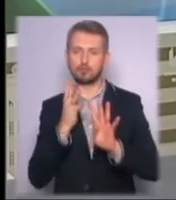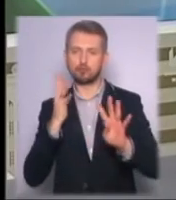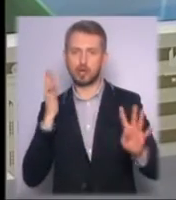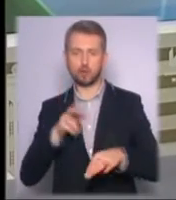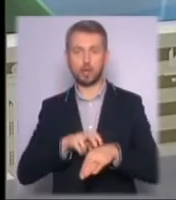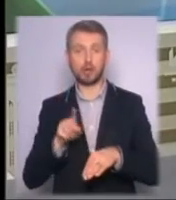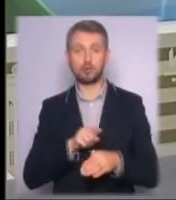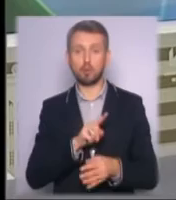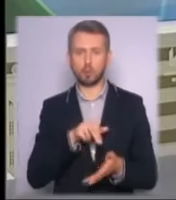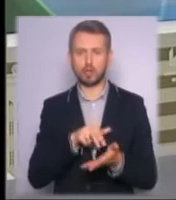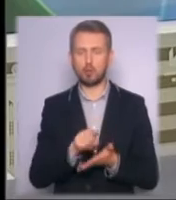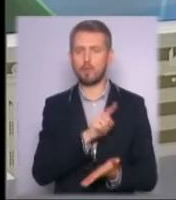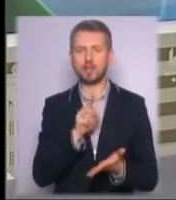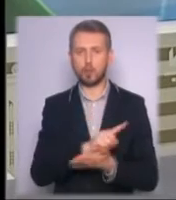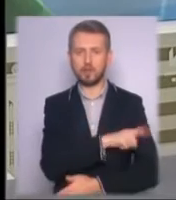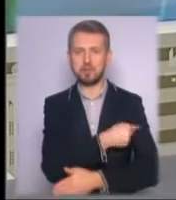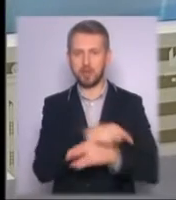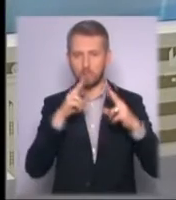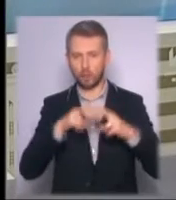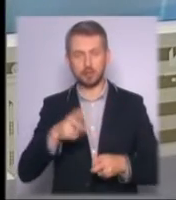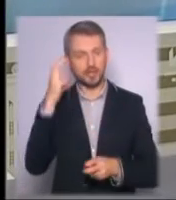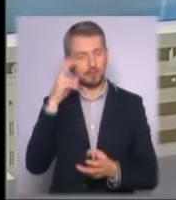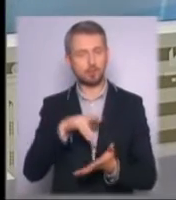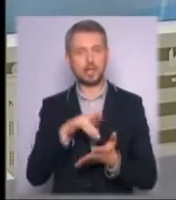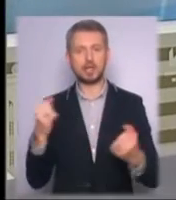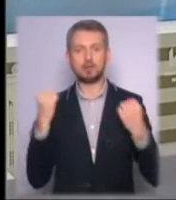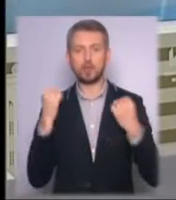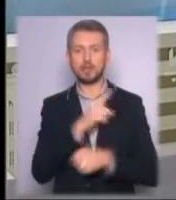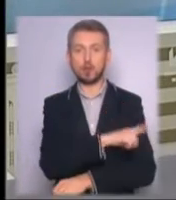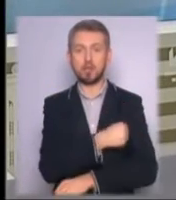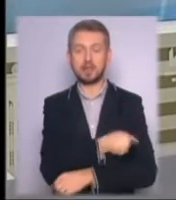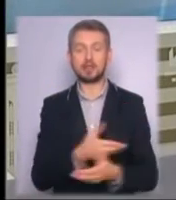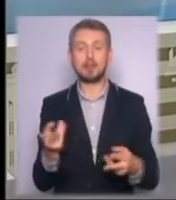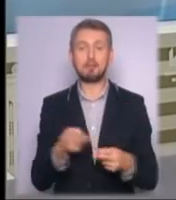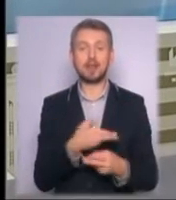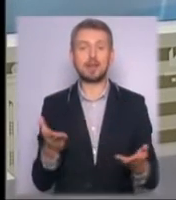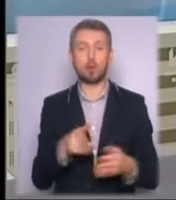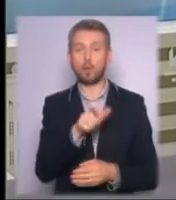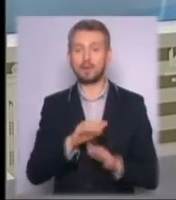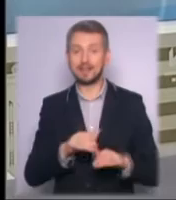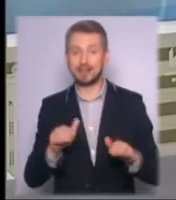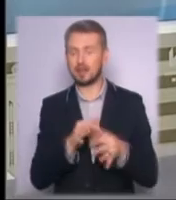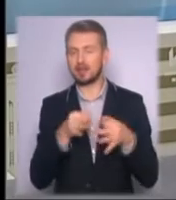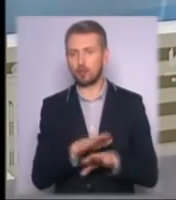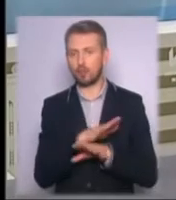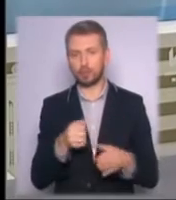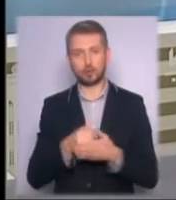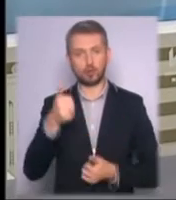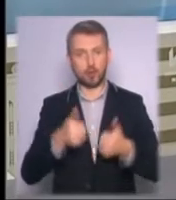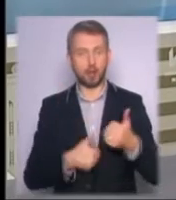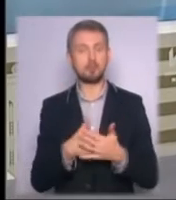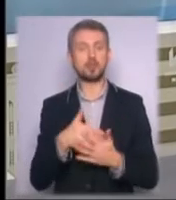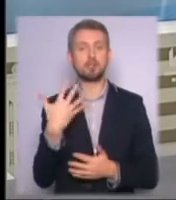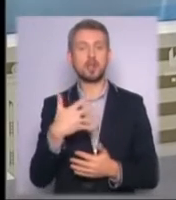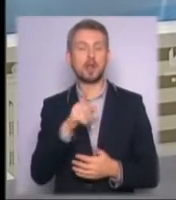пройти обов'язковий медогляд у Київському центрі спортивної медицини, без якого дітей не допустять до змагань, майже півсотні юних спортсменів із